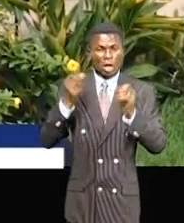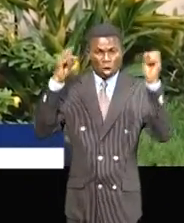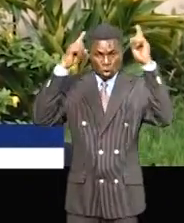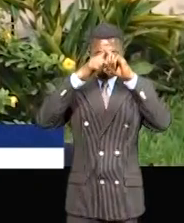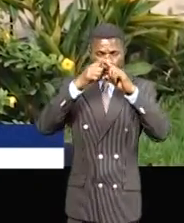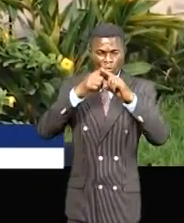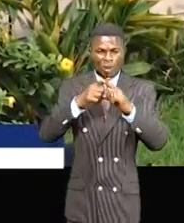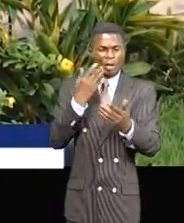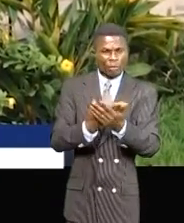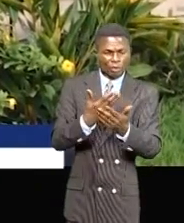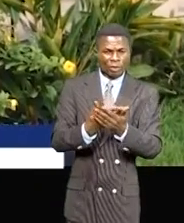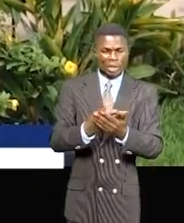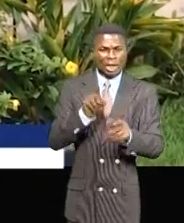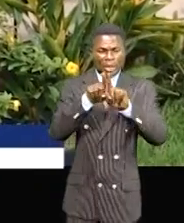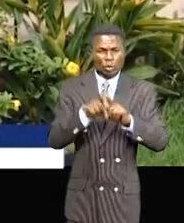urgence et précipitation.